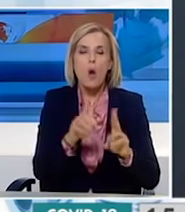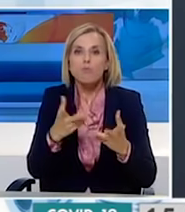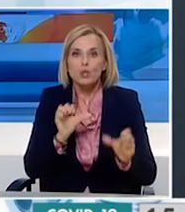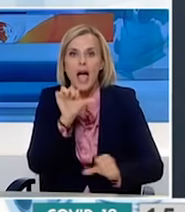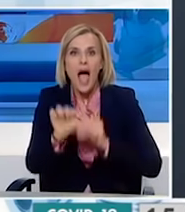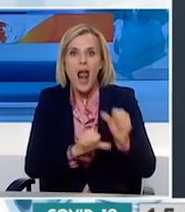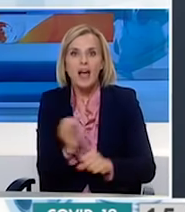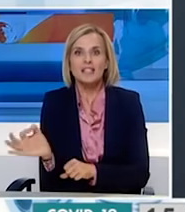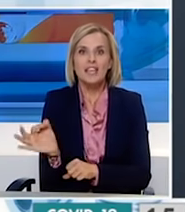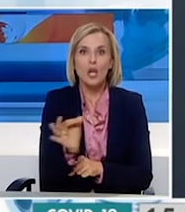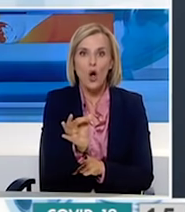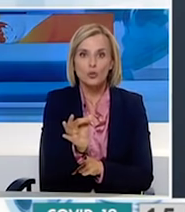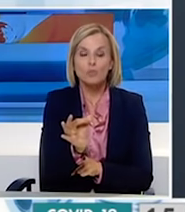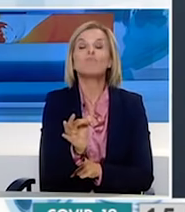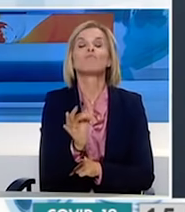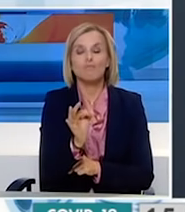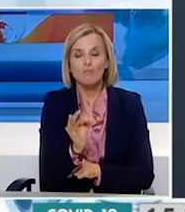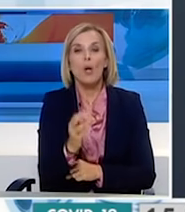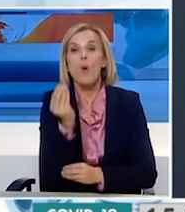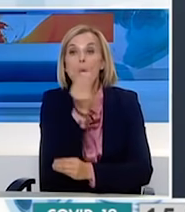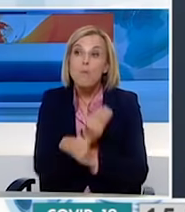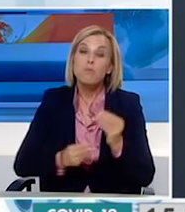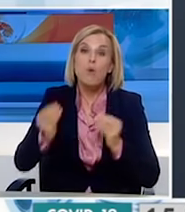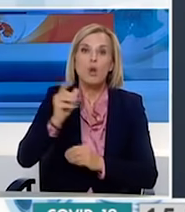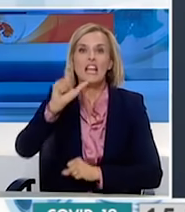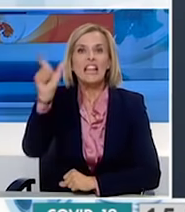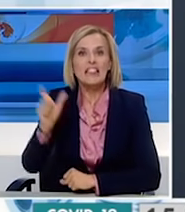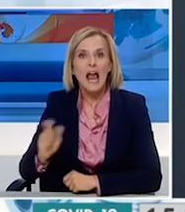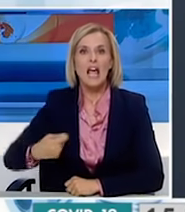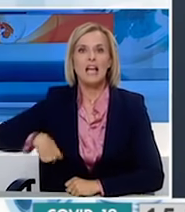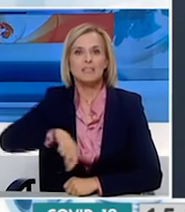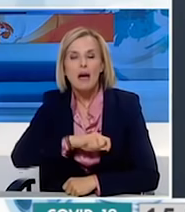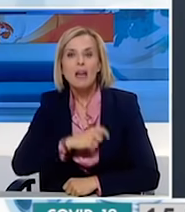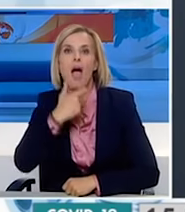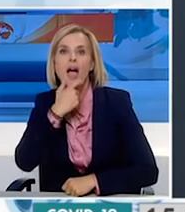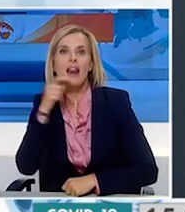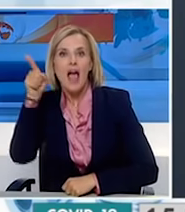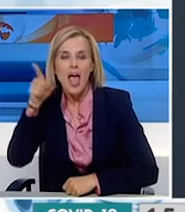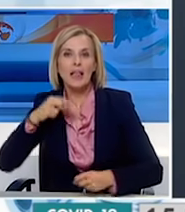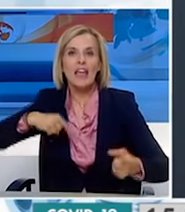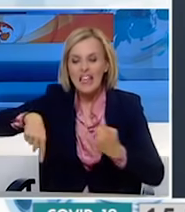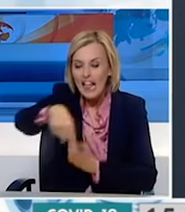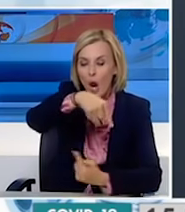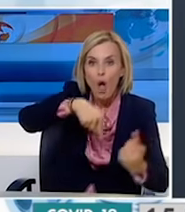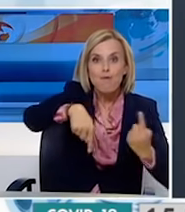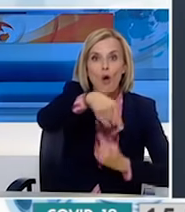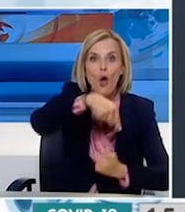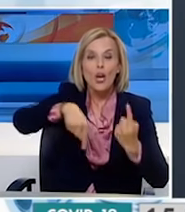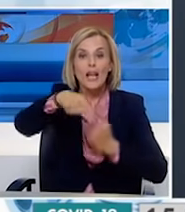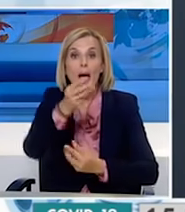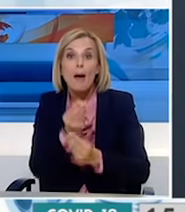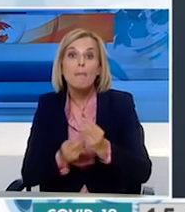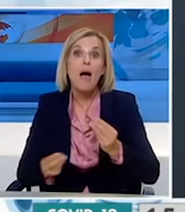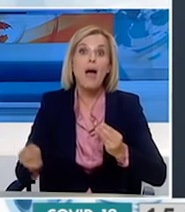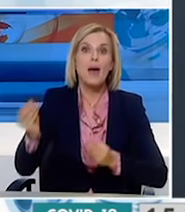του ιού, βρέθηκε στις χώρες που χτυπήθηκαν περισσότερο από τον ιό, εκεί που κυκλοφορούσε περισσότερο. Αυτό λοιπόν σημαίνει σημαντική